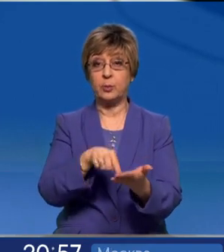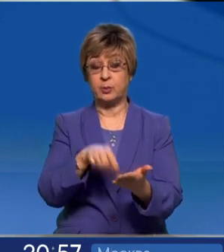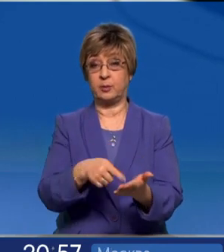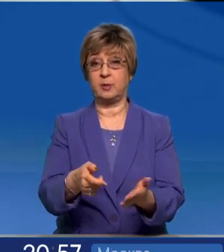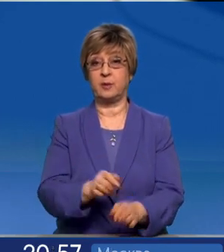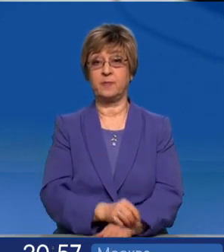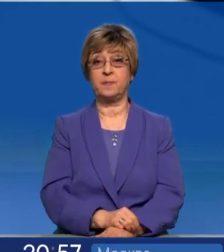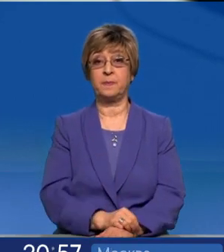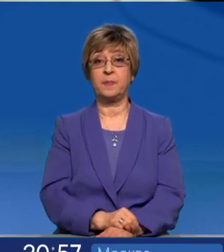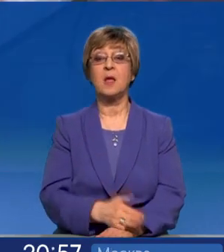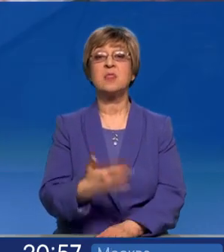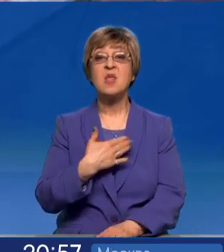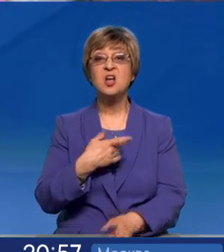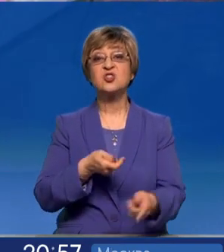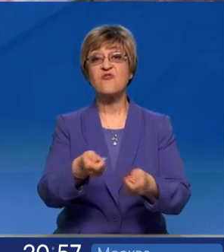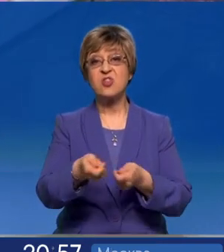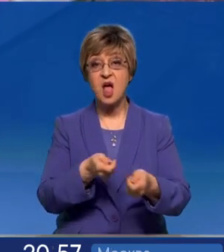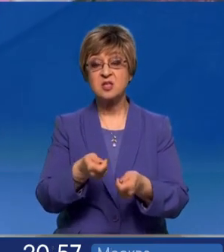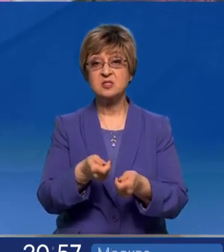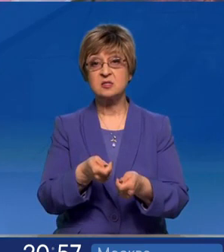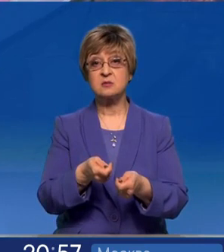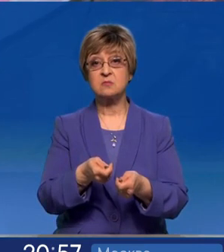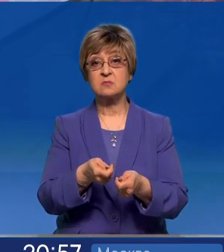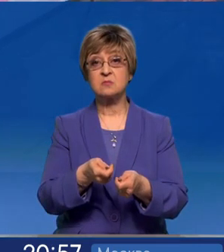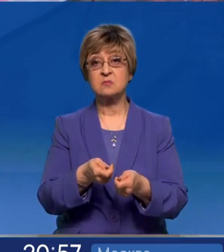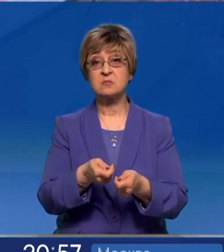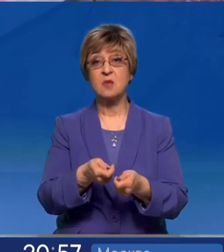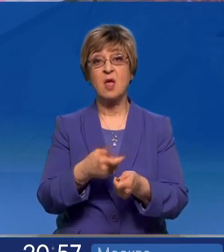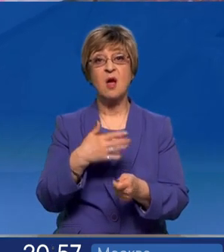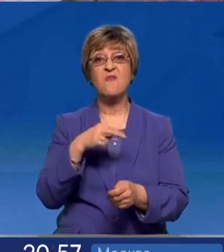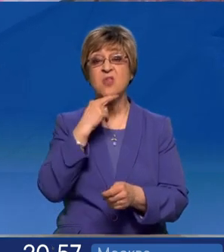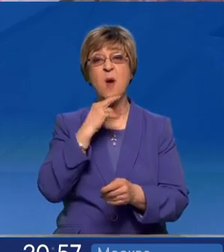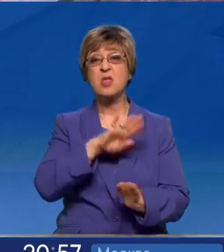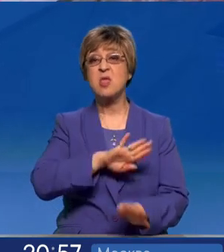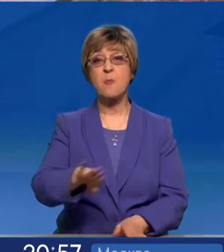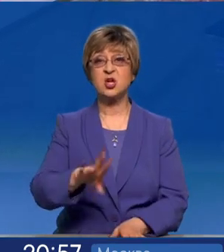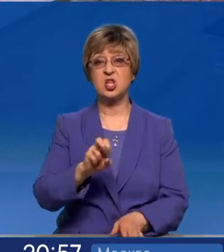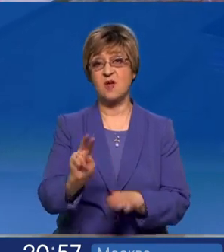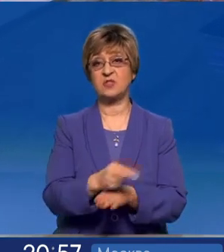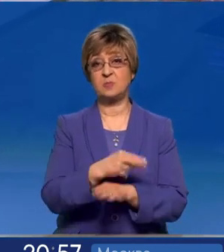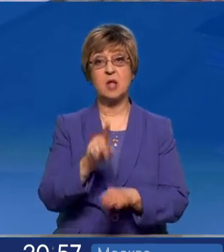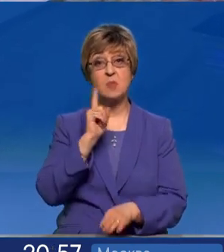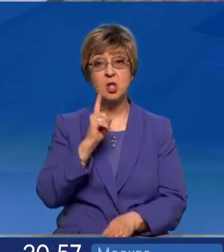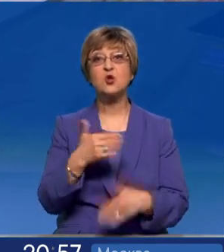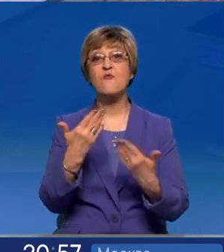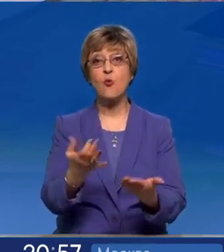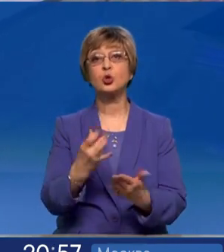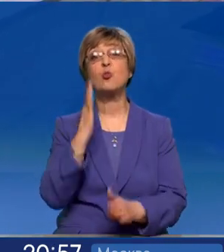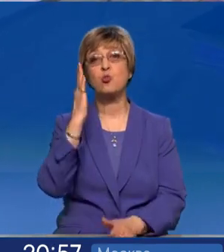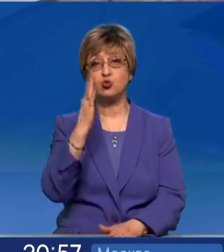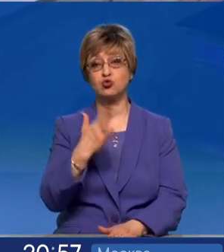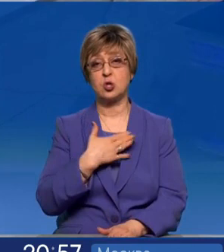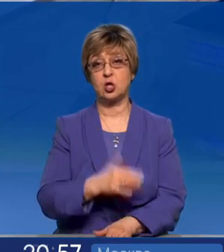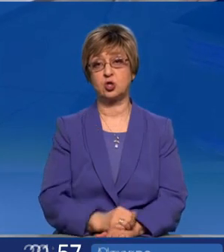Наша власть забила на воспитание молодежи и получила результат. Архангельск пишет. Вот ваше будущее. Так, Красноярск.